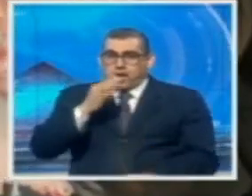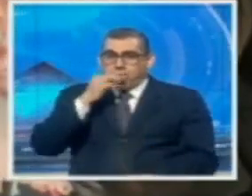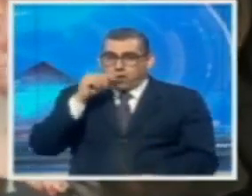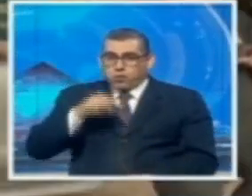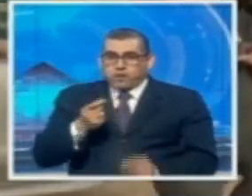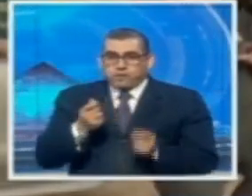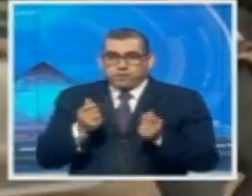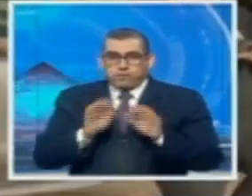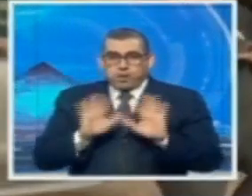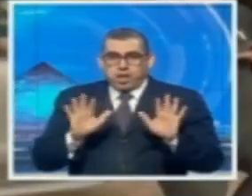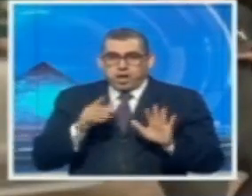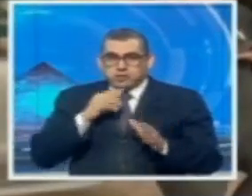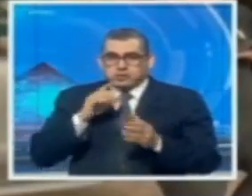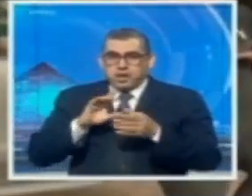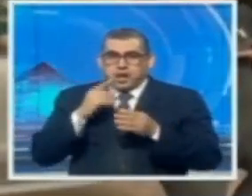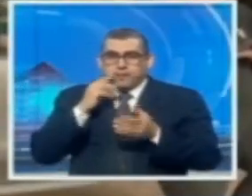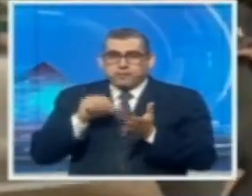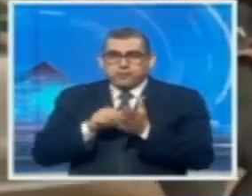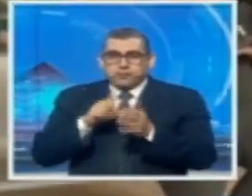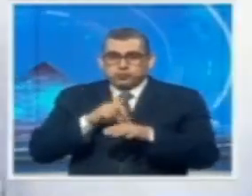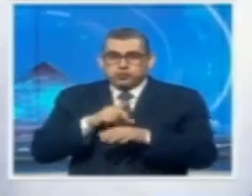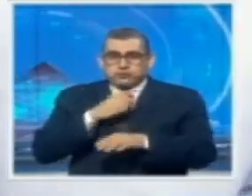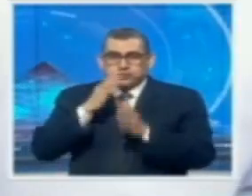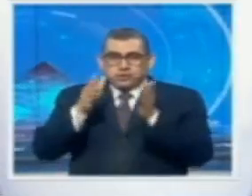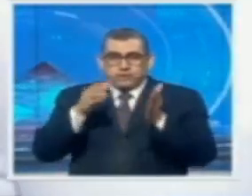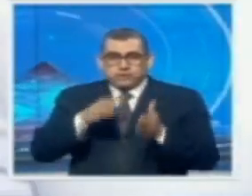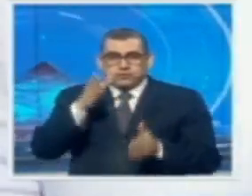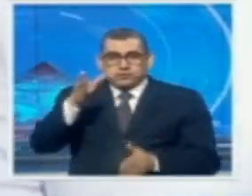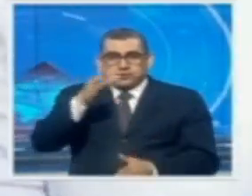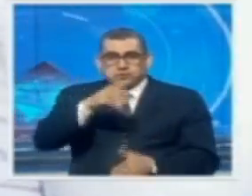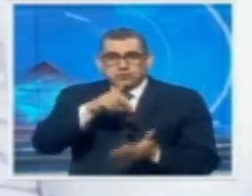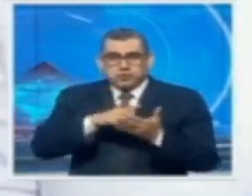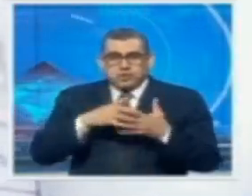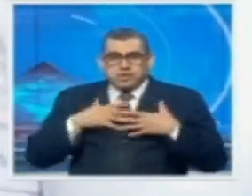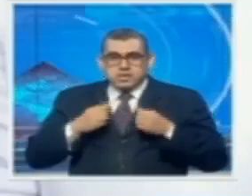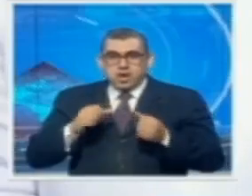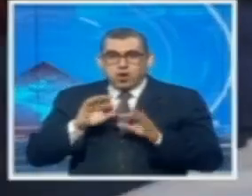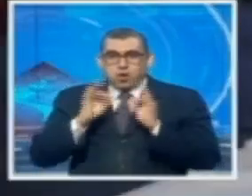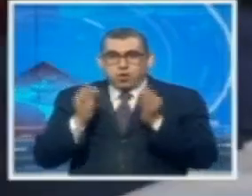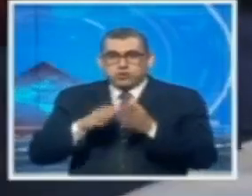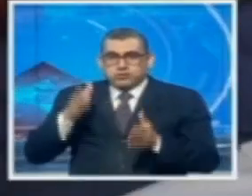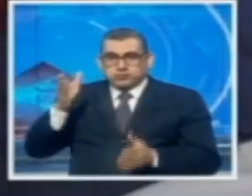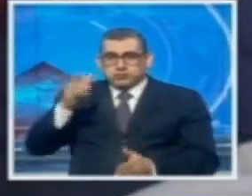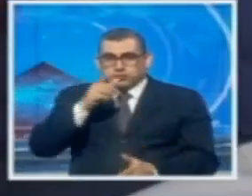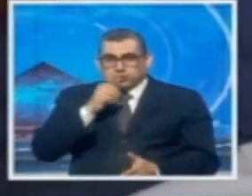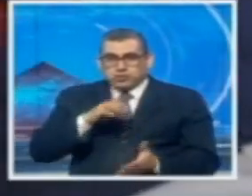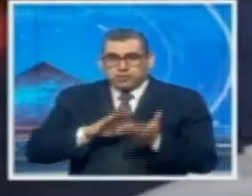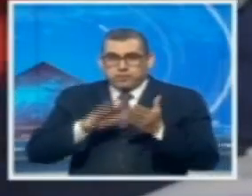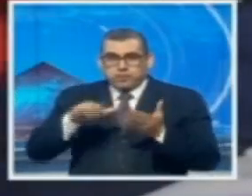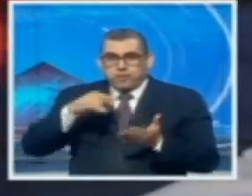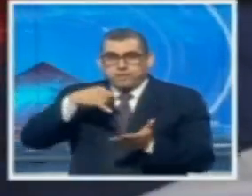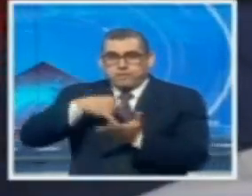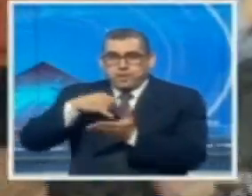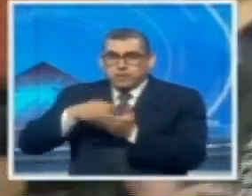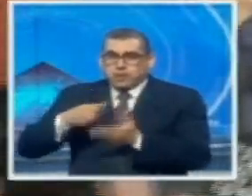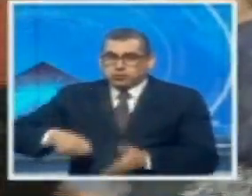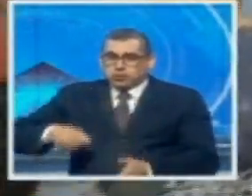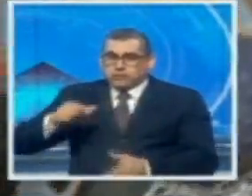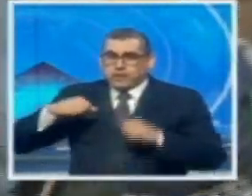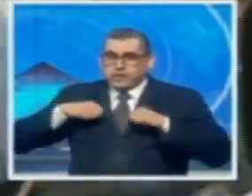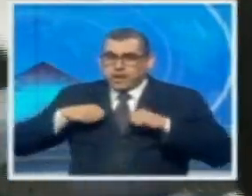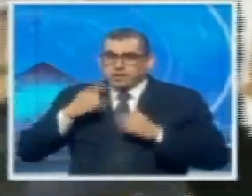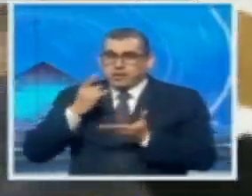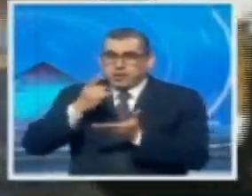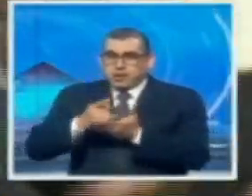بالمجان بجميع الوحدات الصحية الثابتة والمتحركة من شقة لأخرى، إضافة إلى تواجدها بالميادين العامة والنوادي